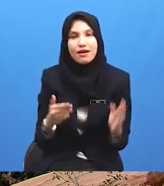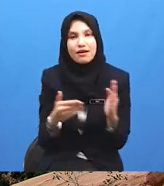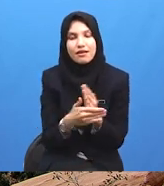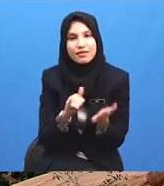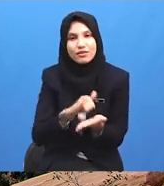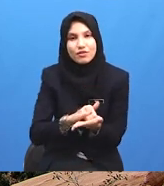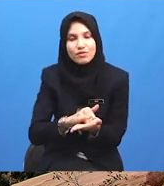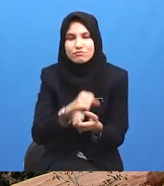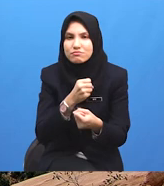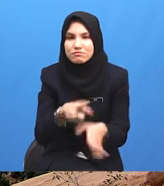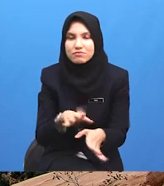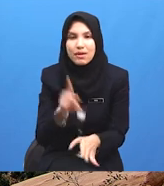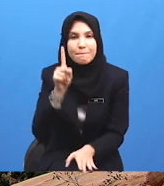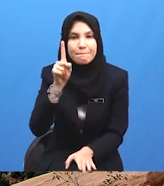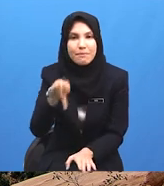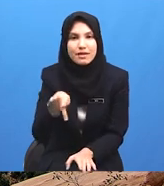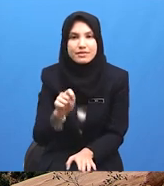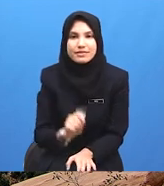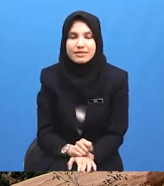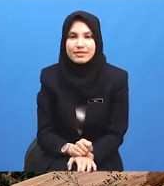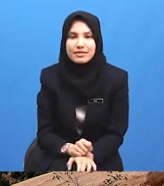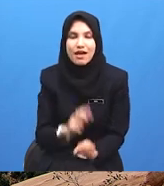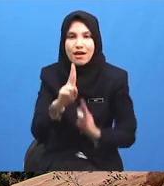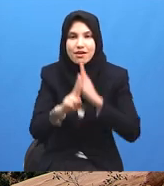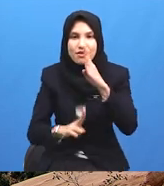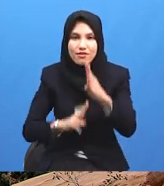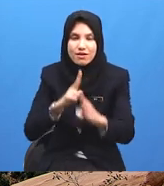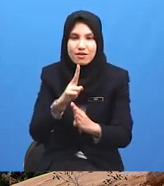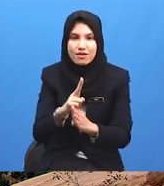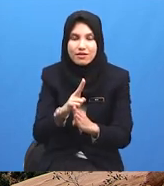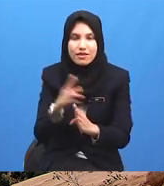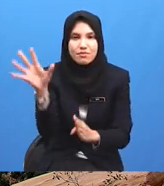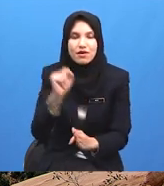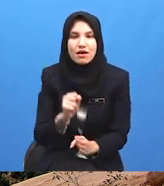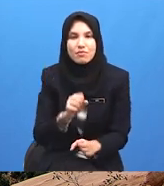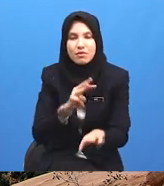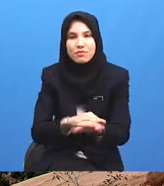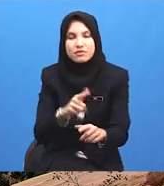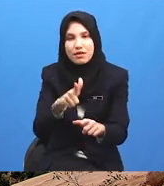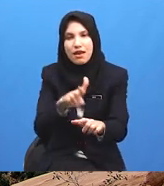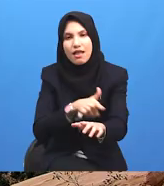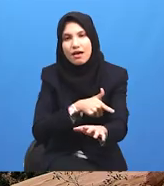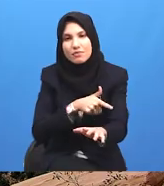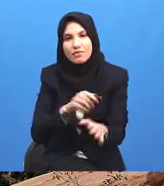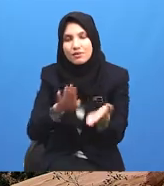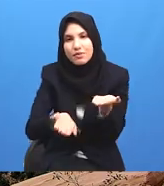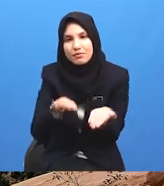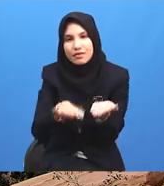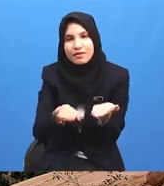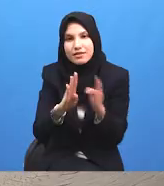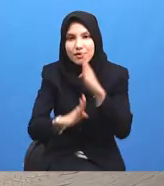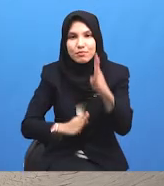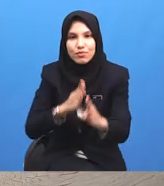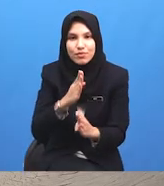sudah pasti planet Uranus mengambil masa peredaran planet yang lebih lama berbanding bumi.